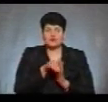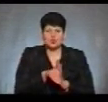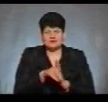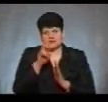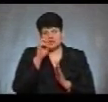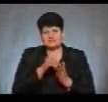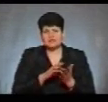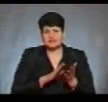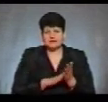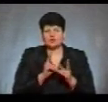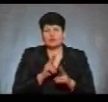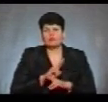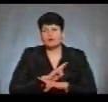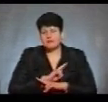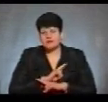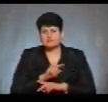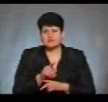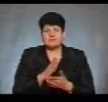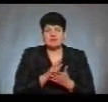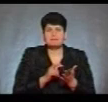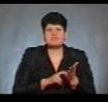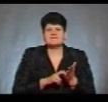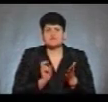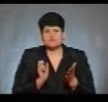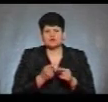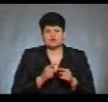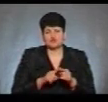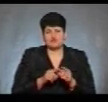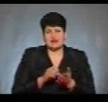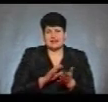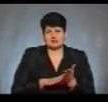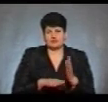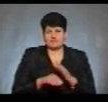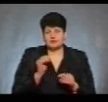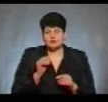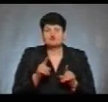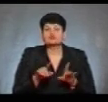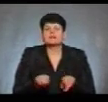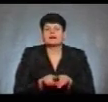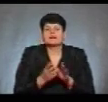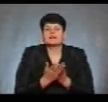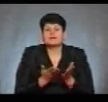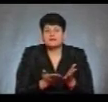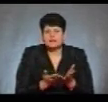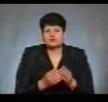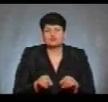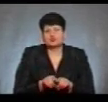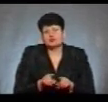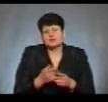державний реєстр виборців. Ті, хто, на жаль, померли, вони мали би виключатися з цього реєстру виборців. Чому так відбувається? Відбувається через,